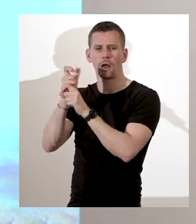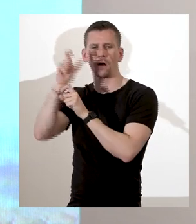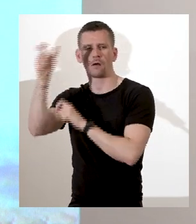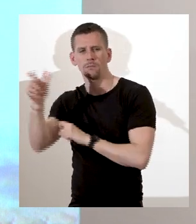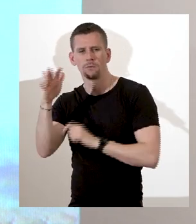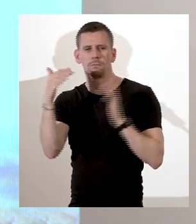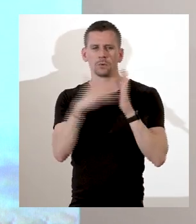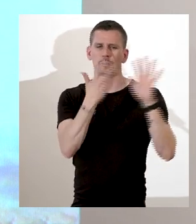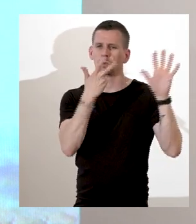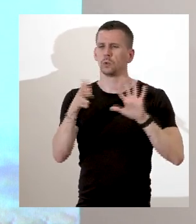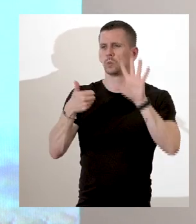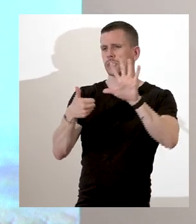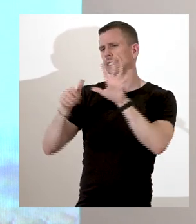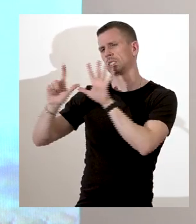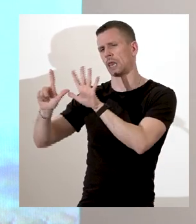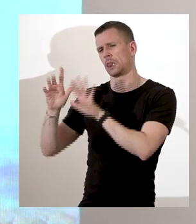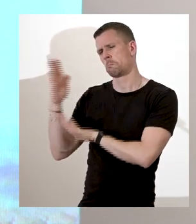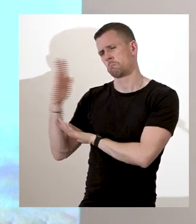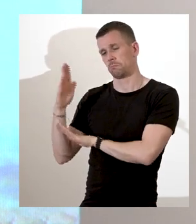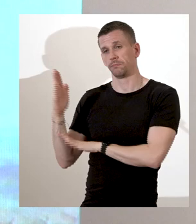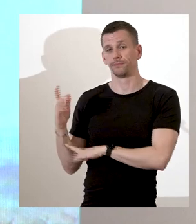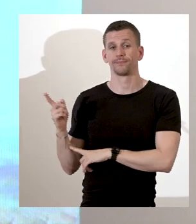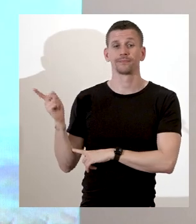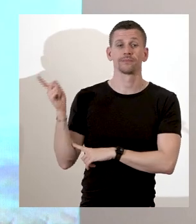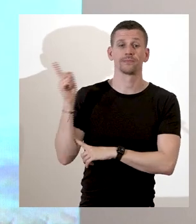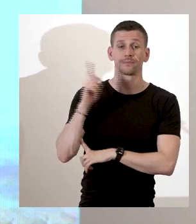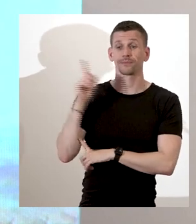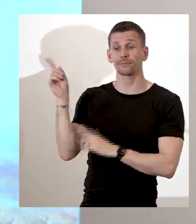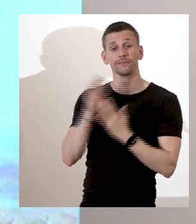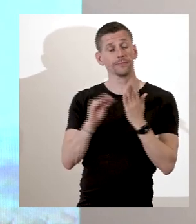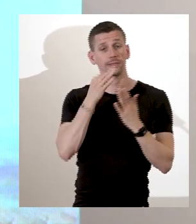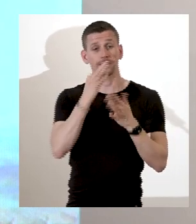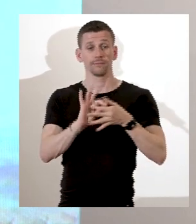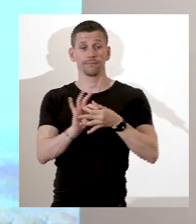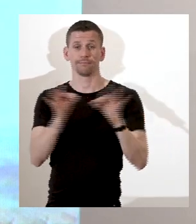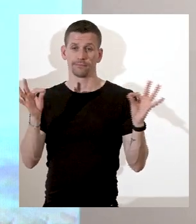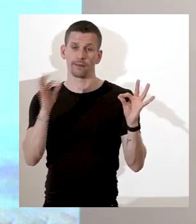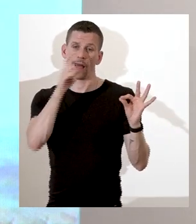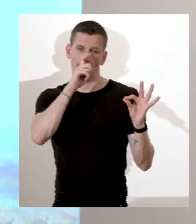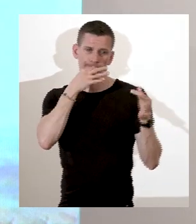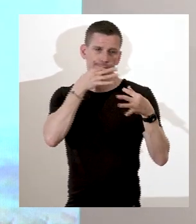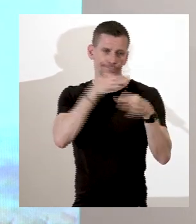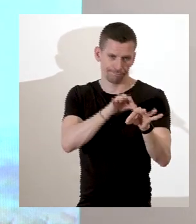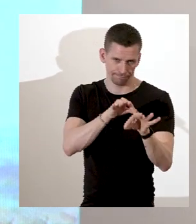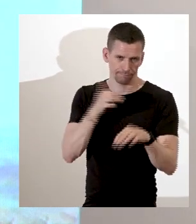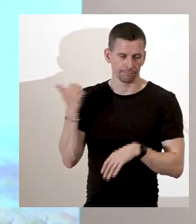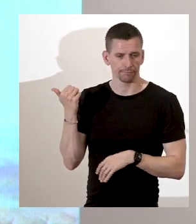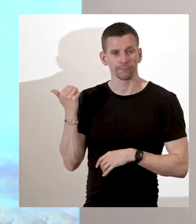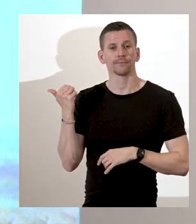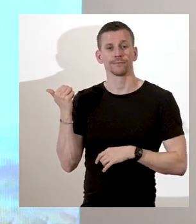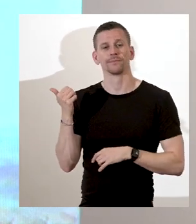Aqwam el-Masalik li-Marifat Ahwal el-Mamalik », le plus sûr moyen pour connaître l'état des